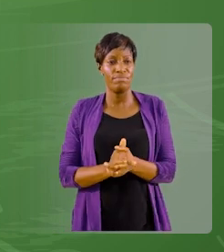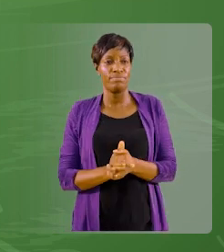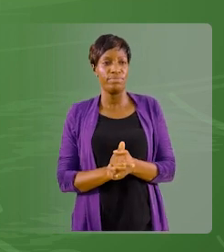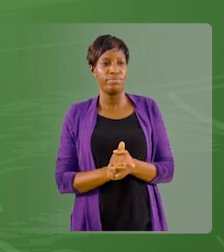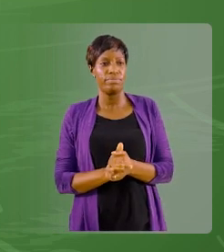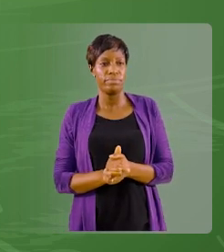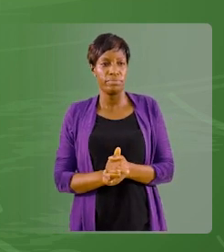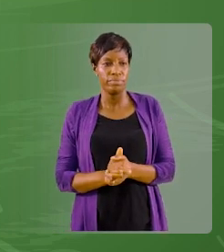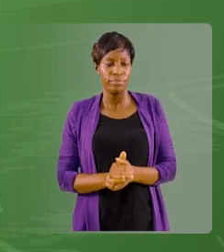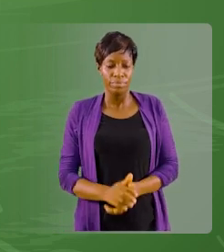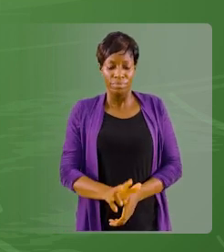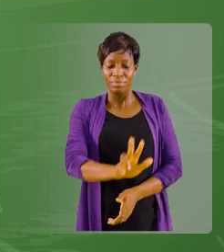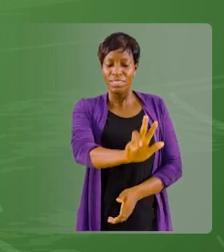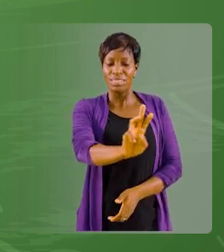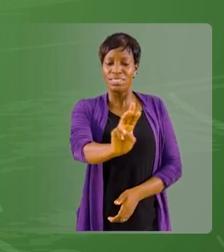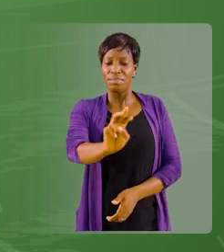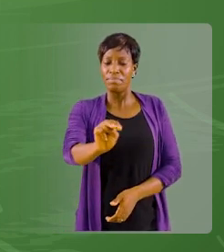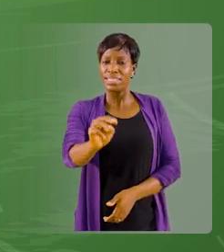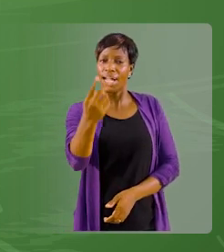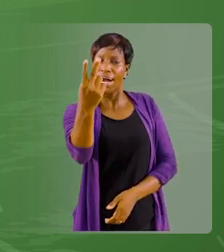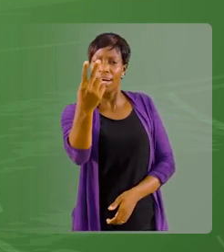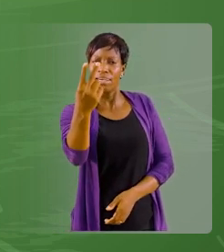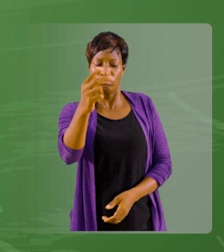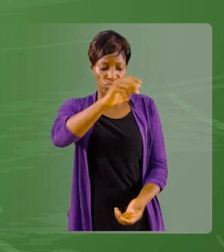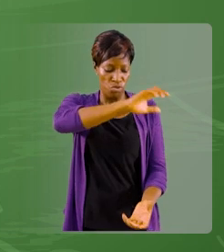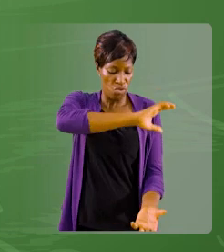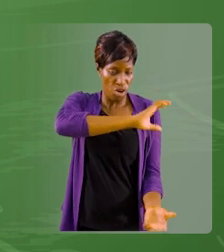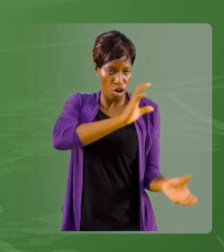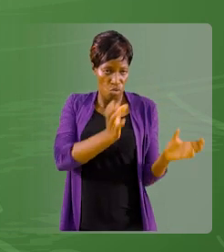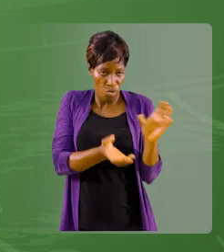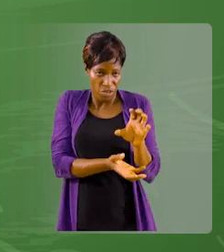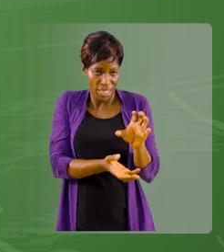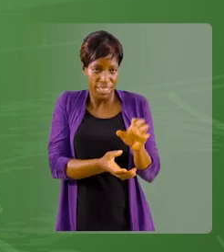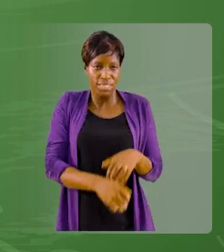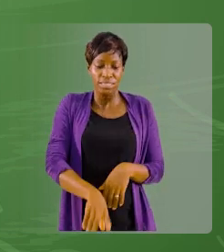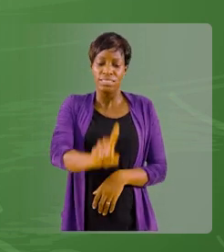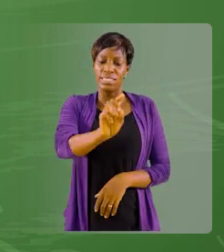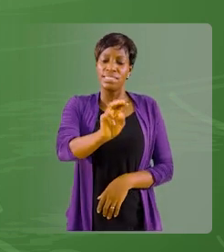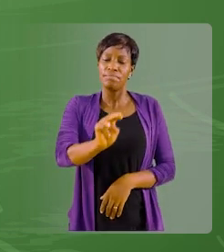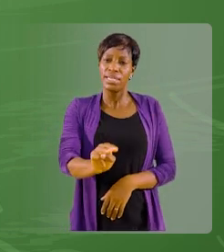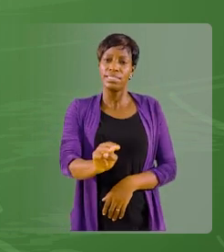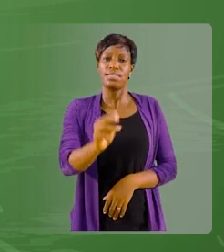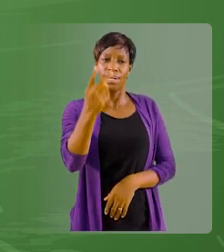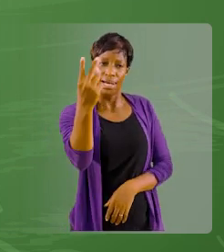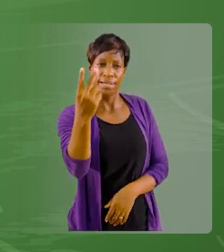de 36 mètres carrés que nous allons convertir en décimètres carrés.